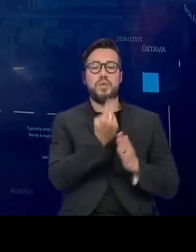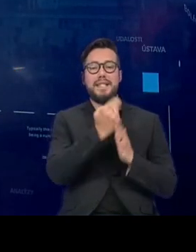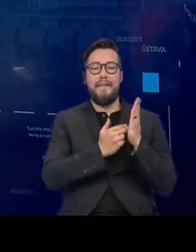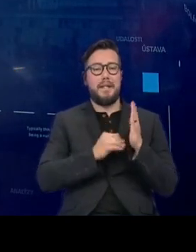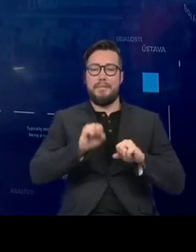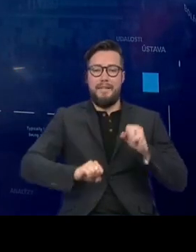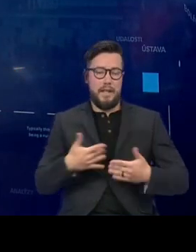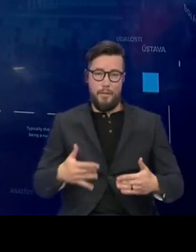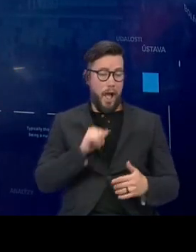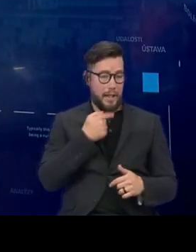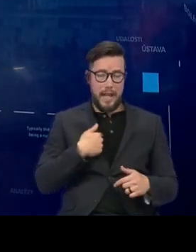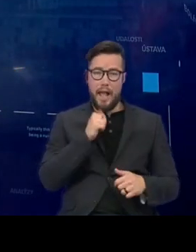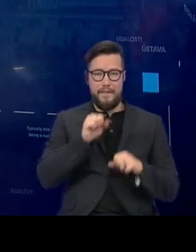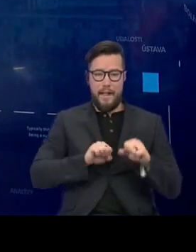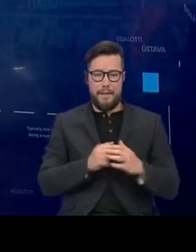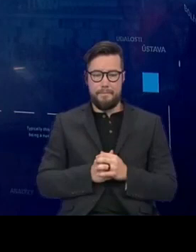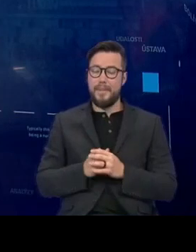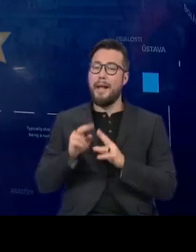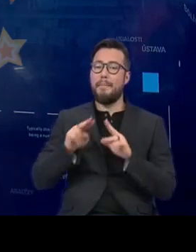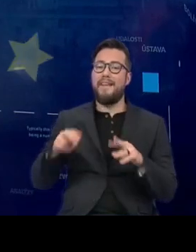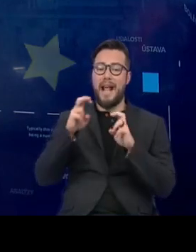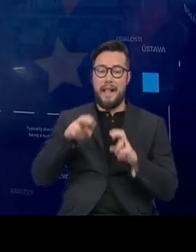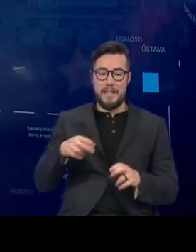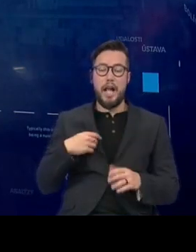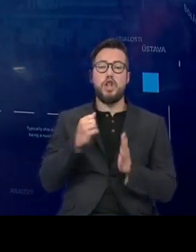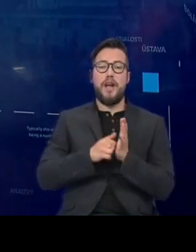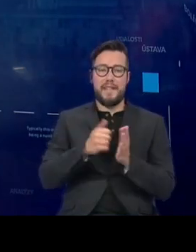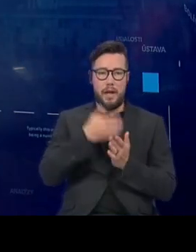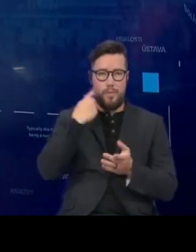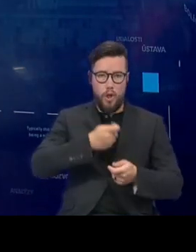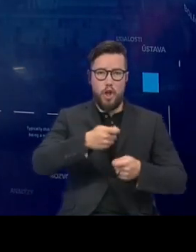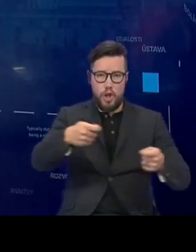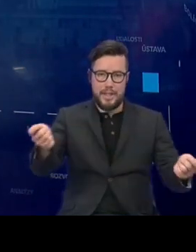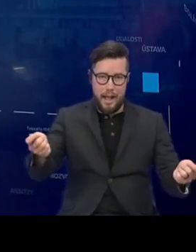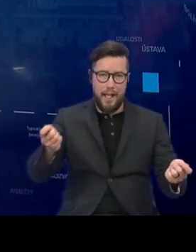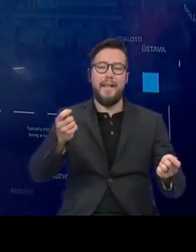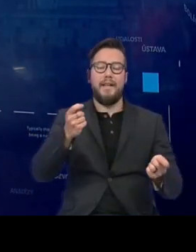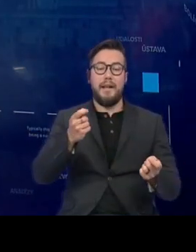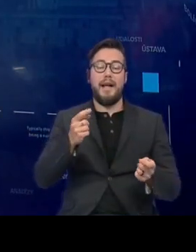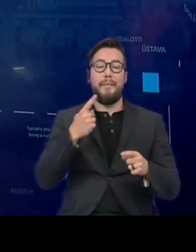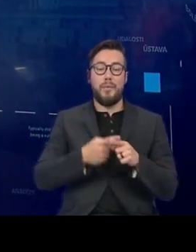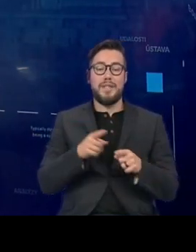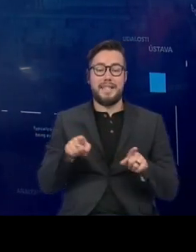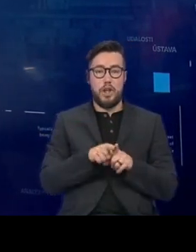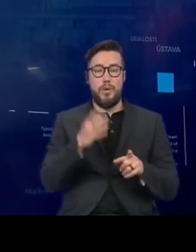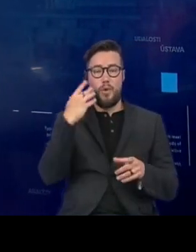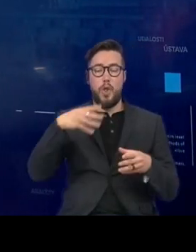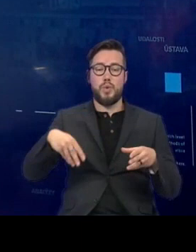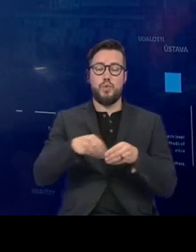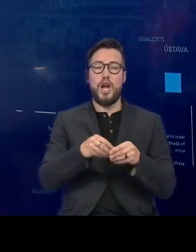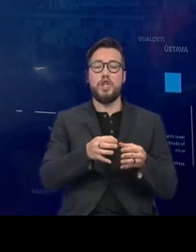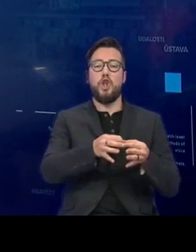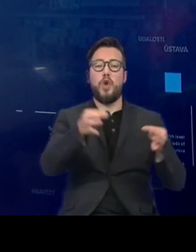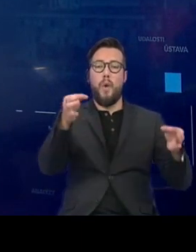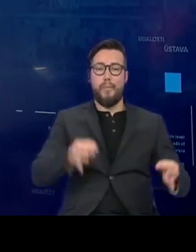právna analýza, mimochodom, videli ju viacerí novinári, držali ju v rukách, zároveň bola súčasťou dokumentu, ktorý išiel na